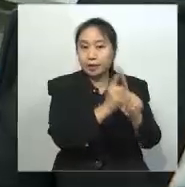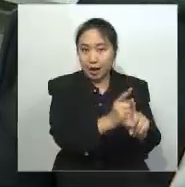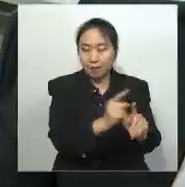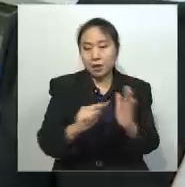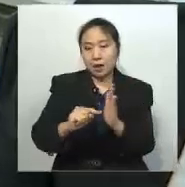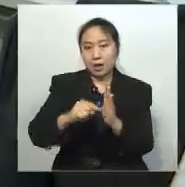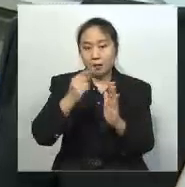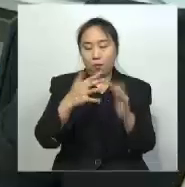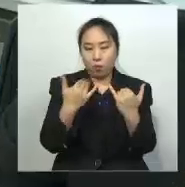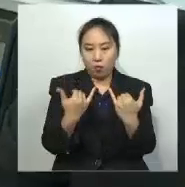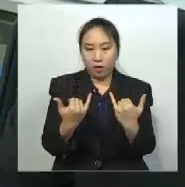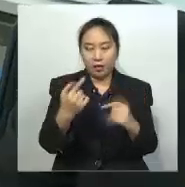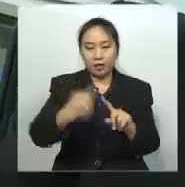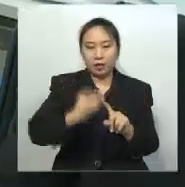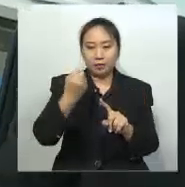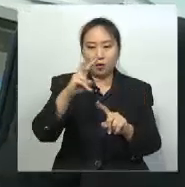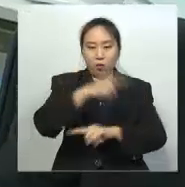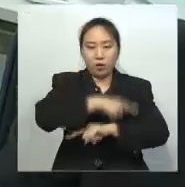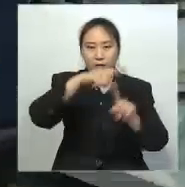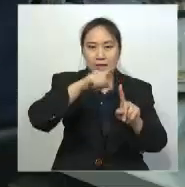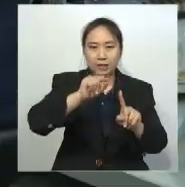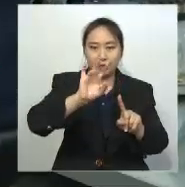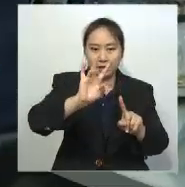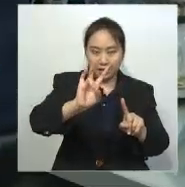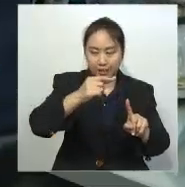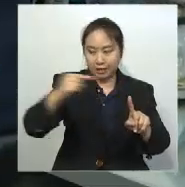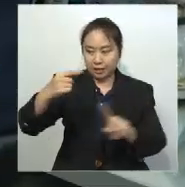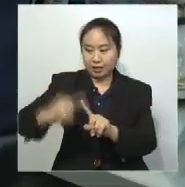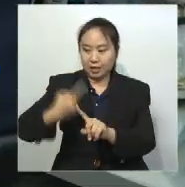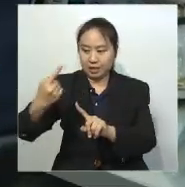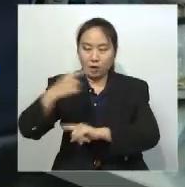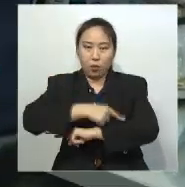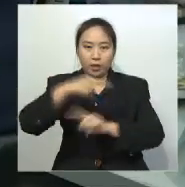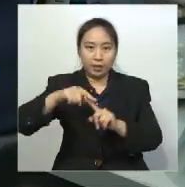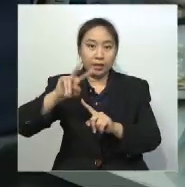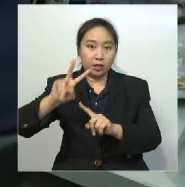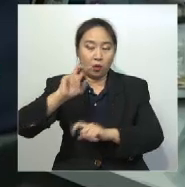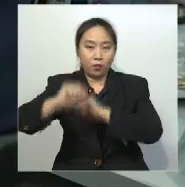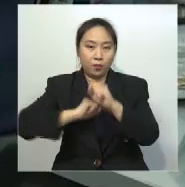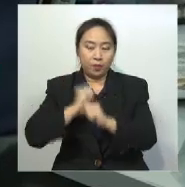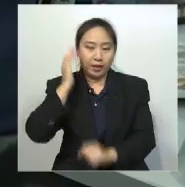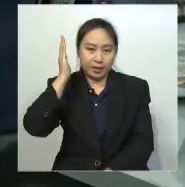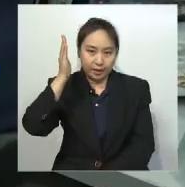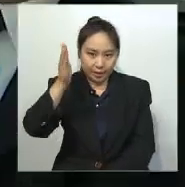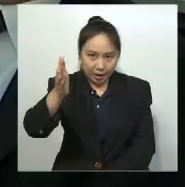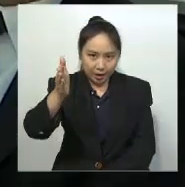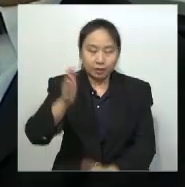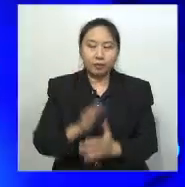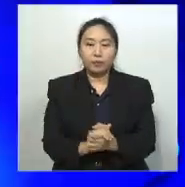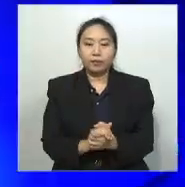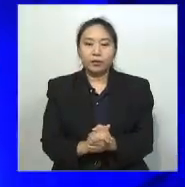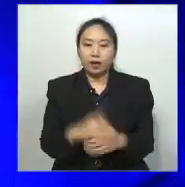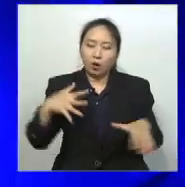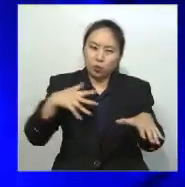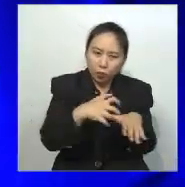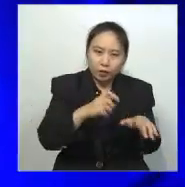แต่วันนี้นะคะ27ธันวาคมไปจนถึงวันที่2มกราคมปีหน้าค่ะก็มุ่งเน้นการลดปัจจัยเสี่ยงจ